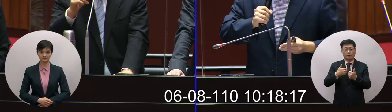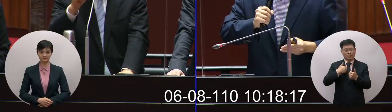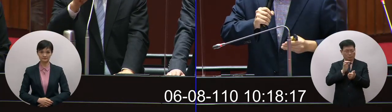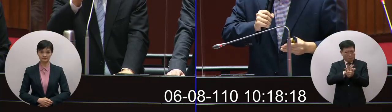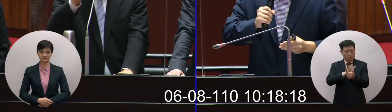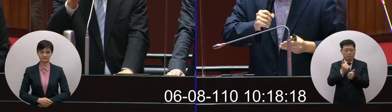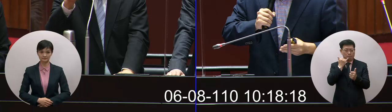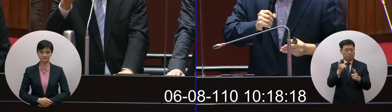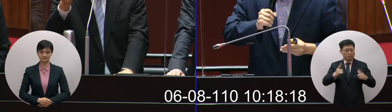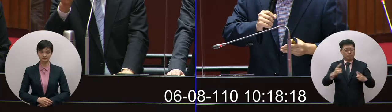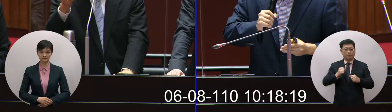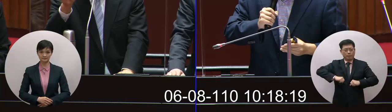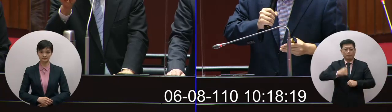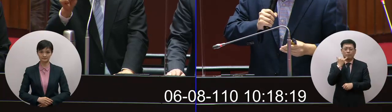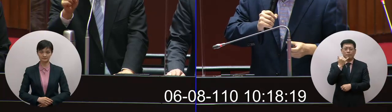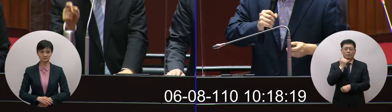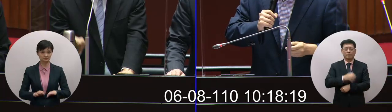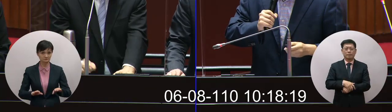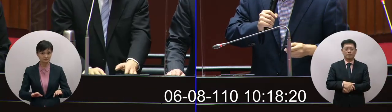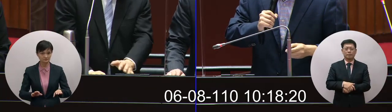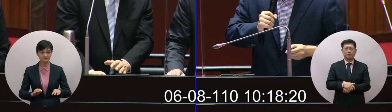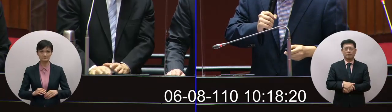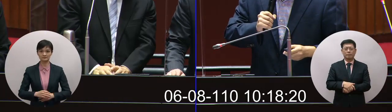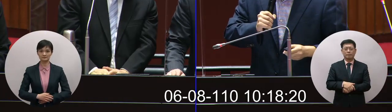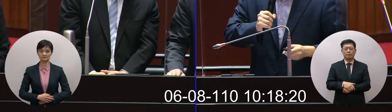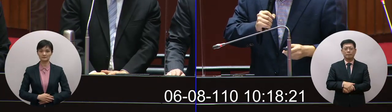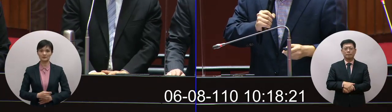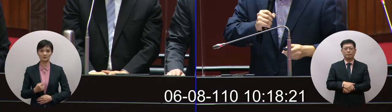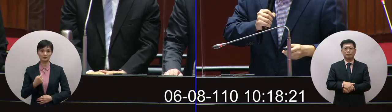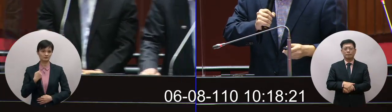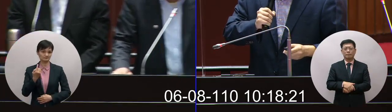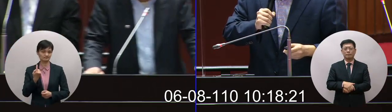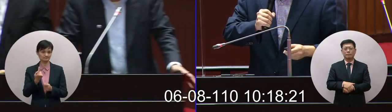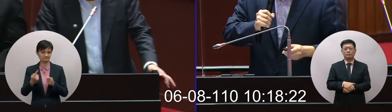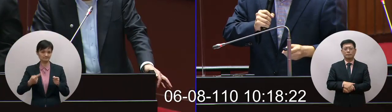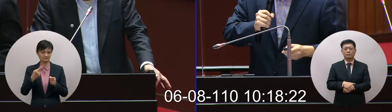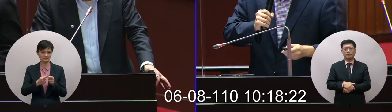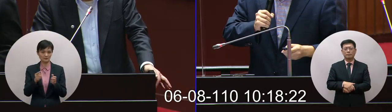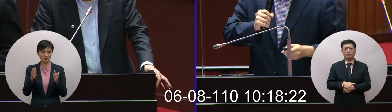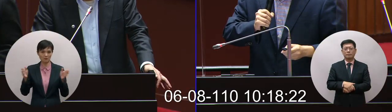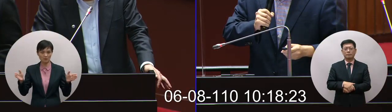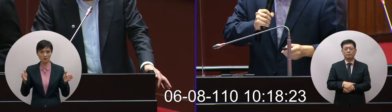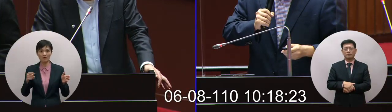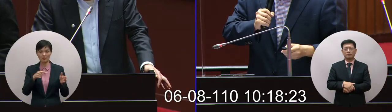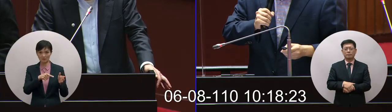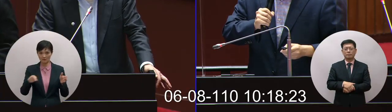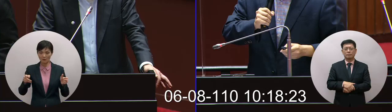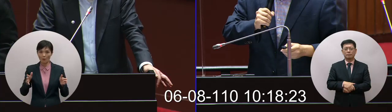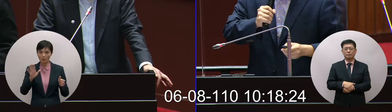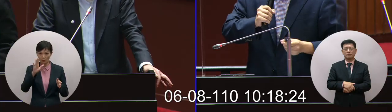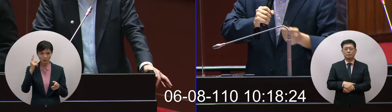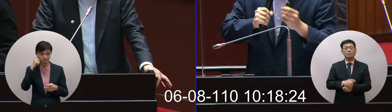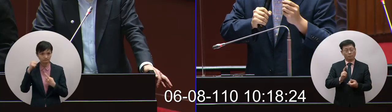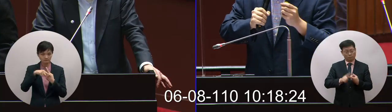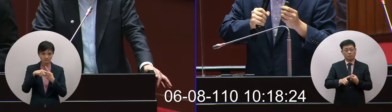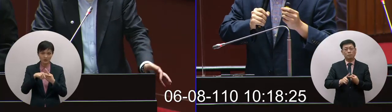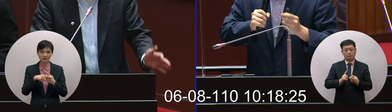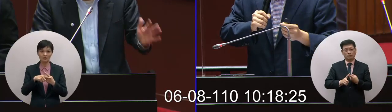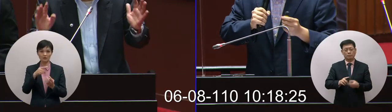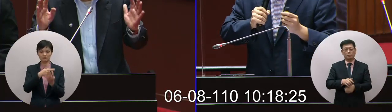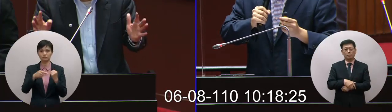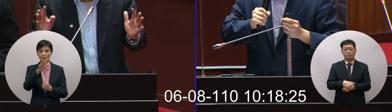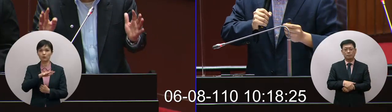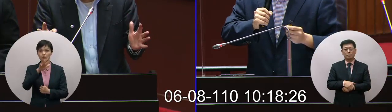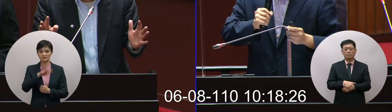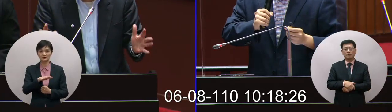以也当更加侪空间。 我们花了一年多的时间，也准备了5000多间的。 好， 集中检疫所，那